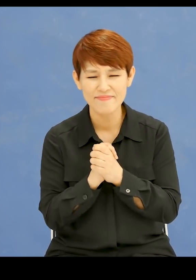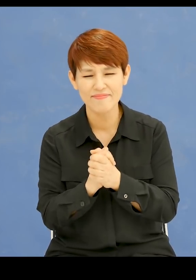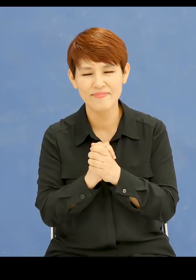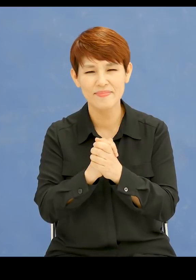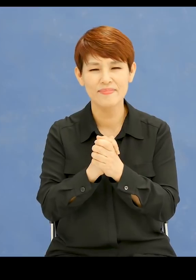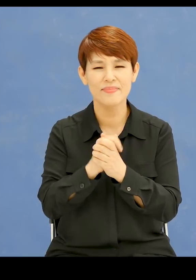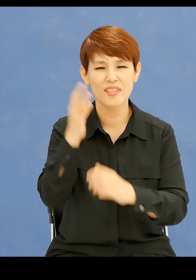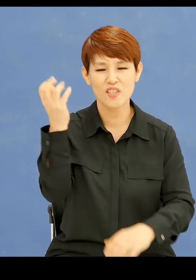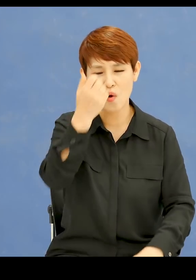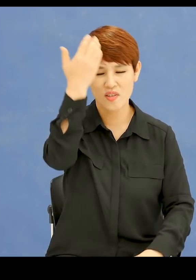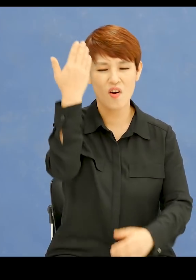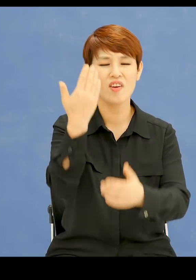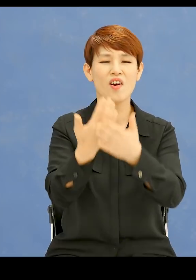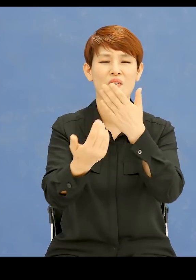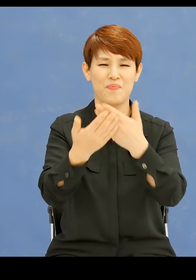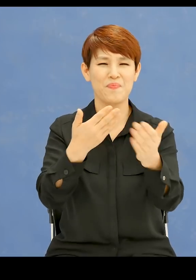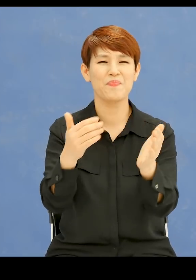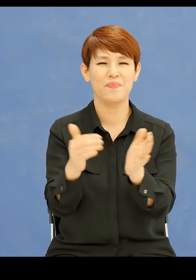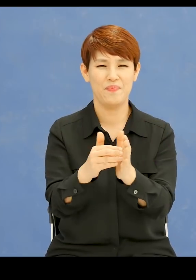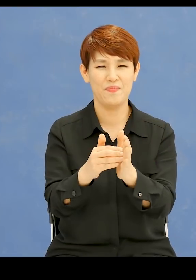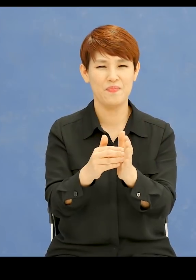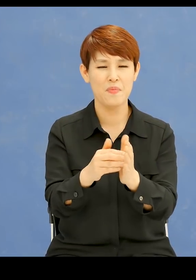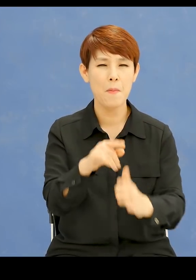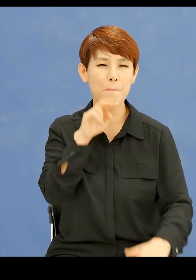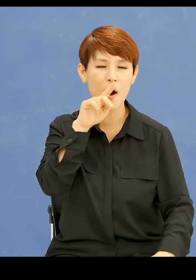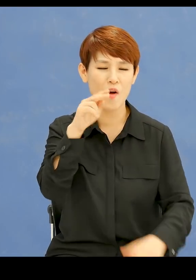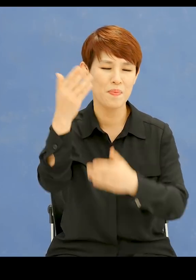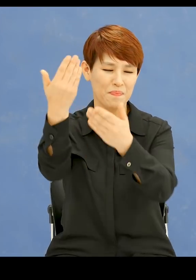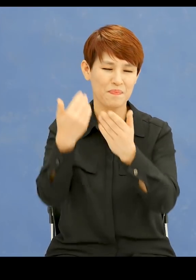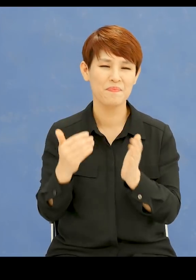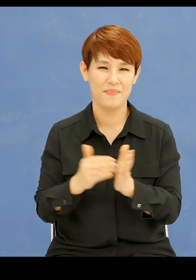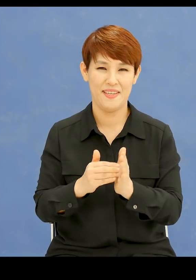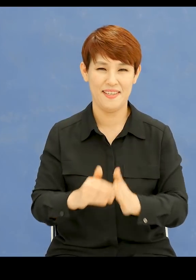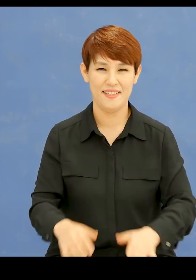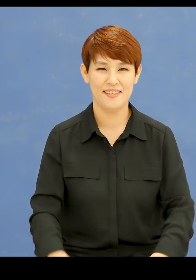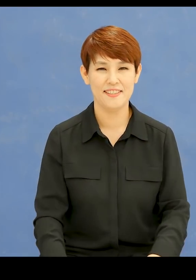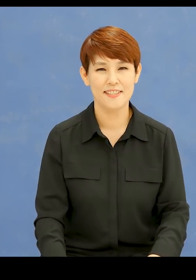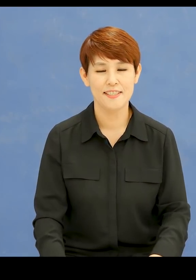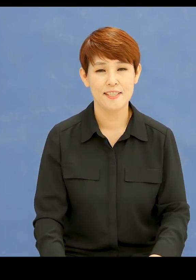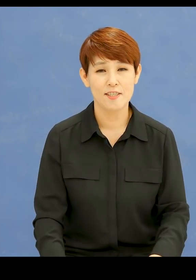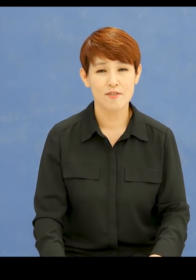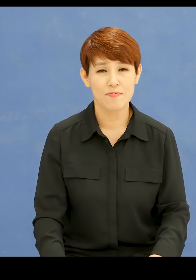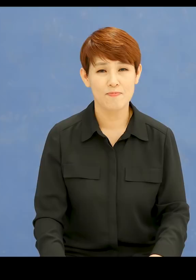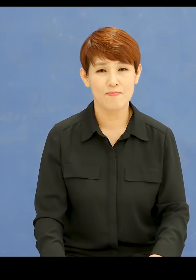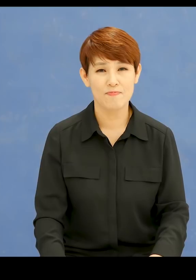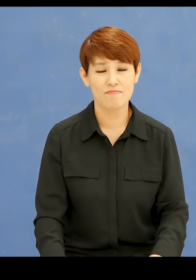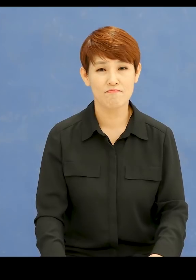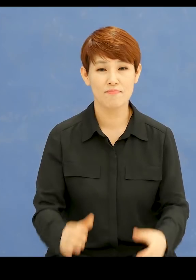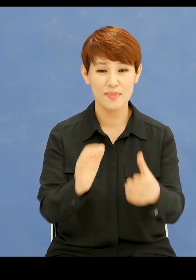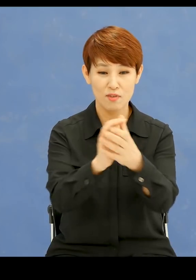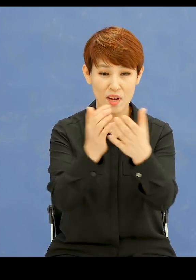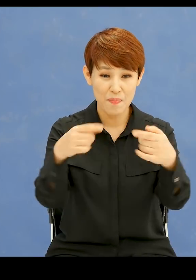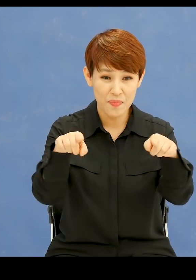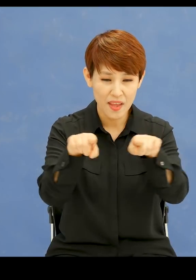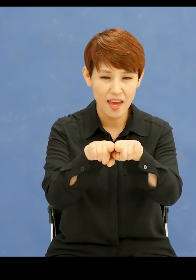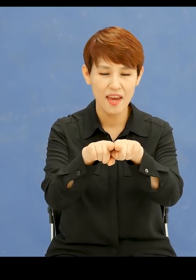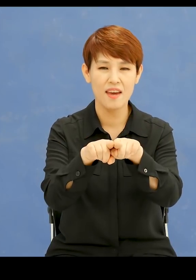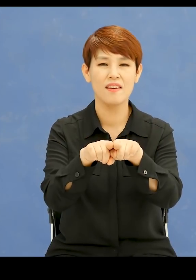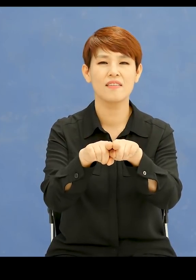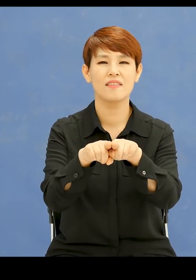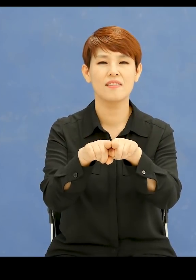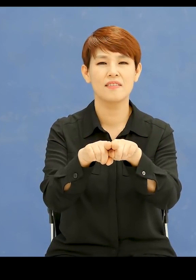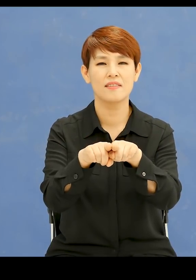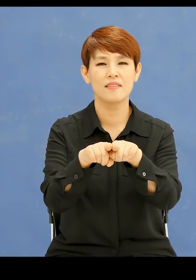성령 체험도 하고 막 그때 이제 방언도 받고 그랬던 것 같아요. 그때 이제 친구들이랑 선생님하고